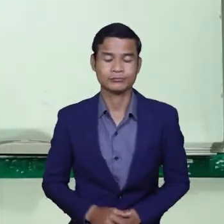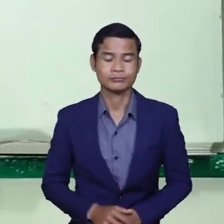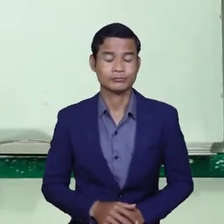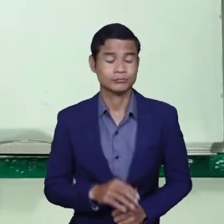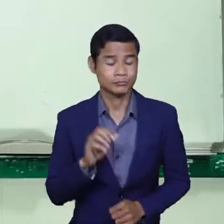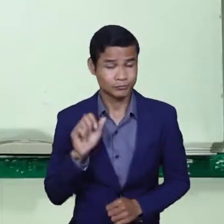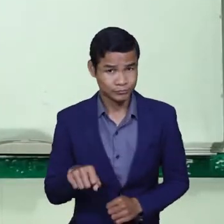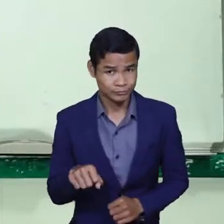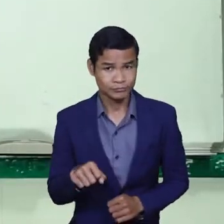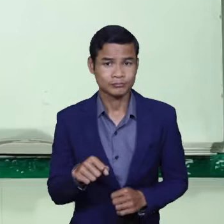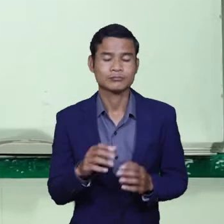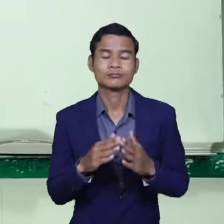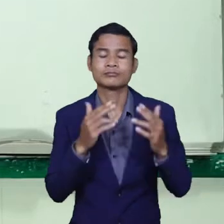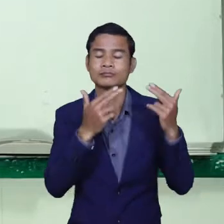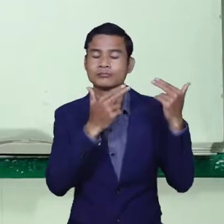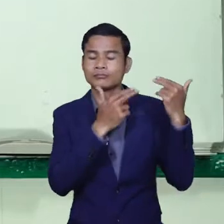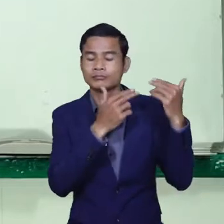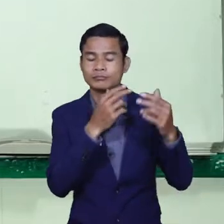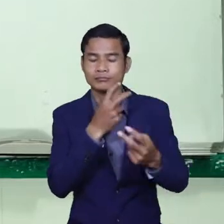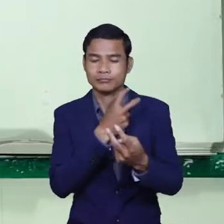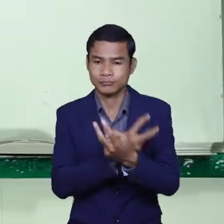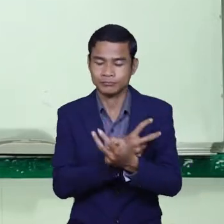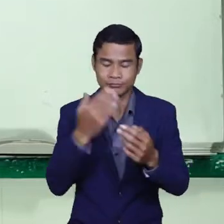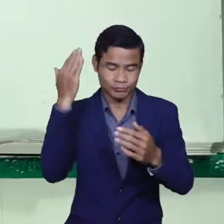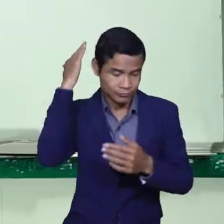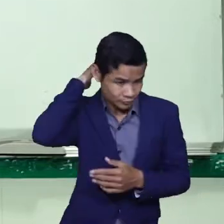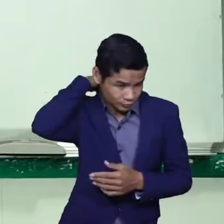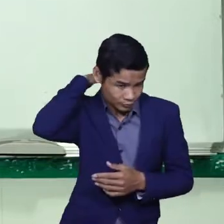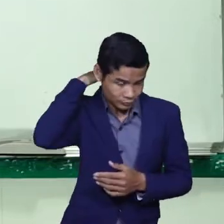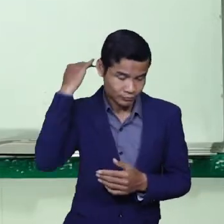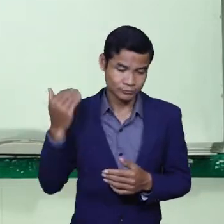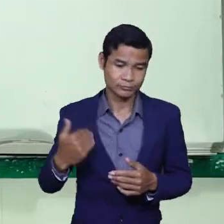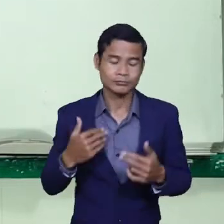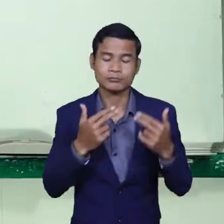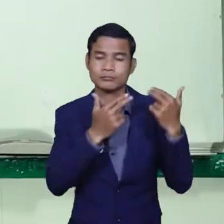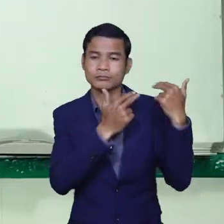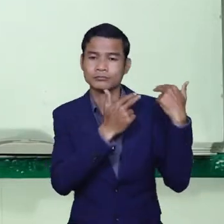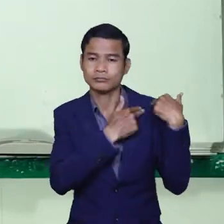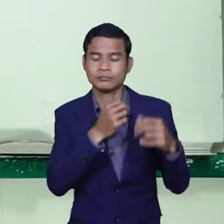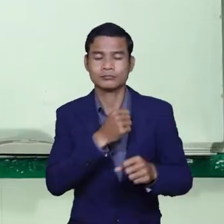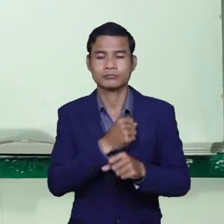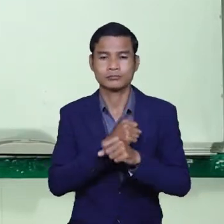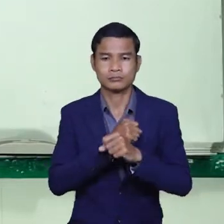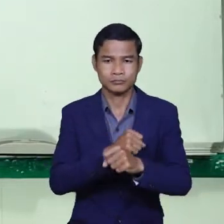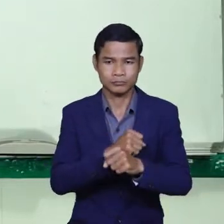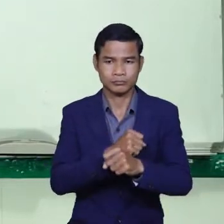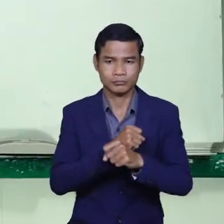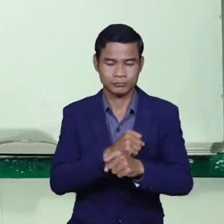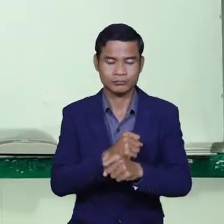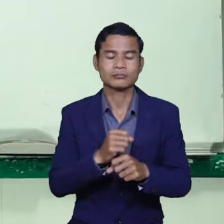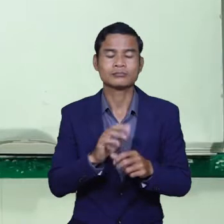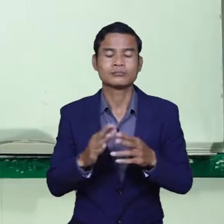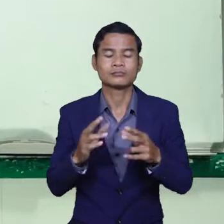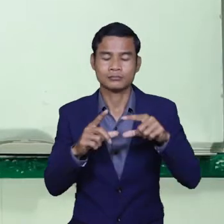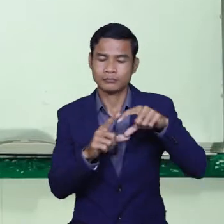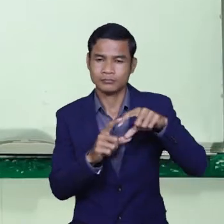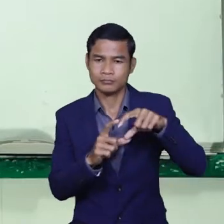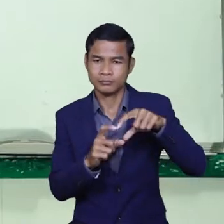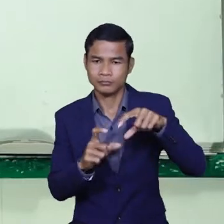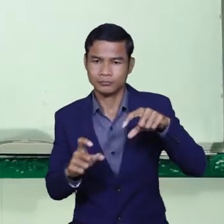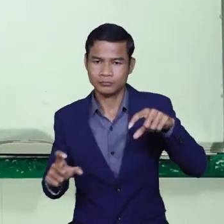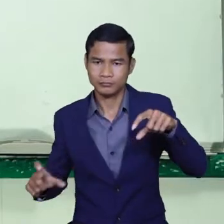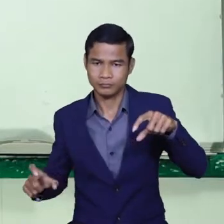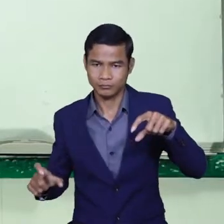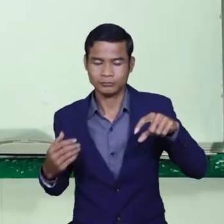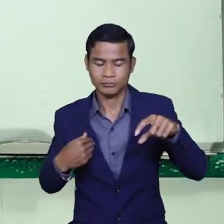ចាឆ្អឹងខ្នងចារបស់មនុស្សយើងគឺមានតួនាទីចាការពារខួរឆ្អឹងខ្នងចាពីព្រោះនៅក្នុងចាឆ្អឹ